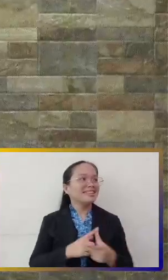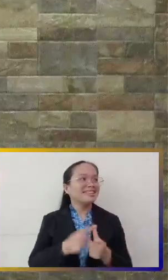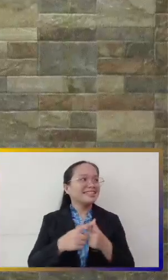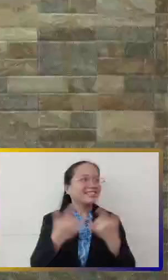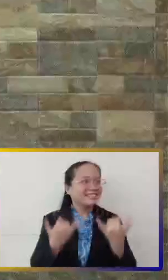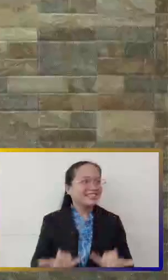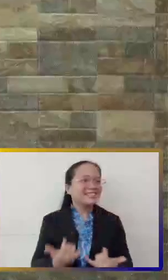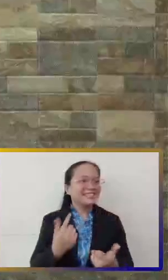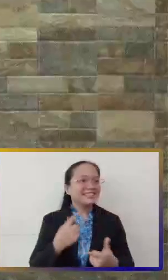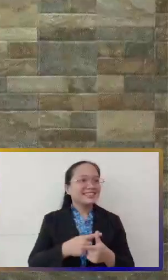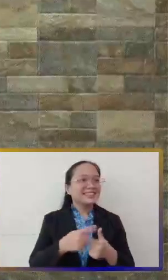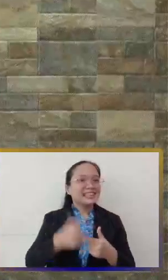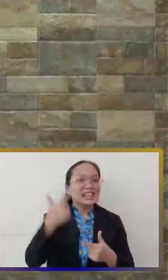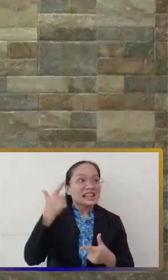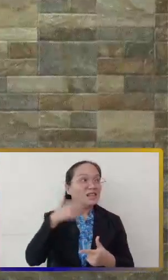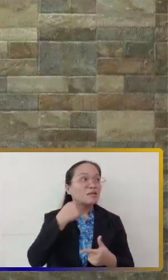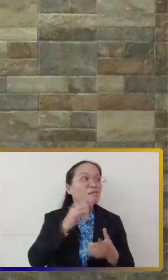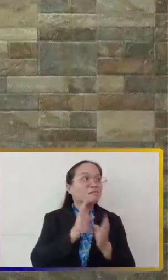A God that cannot be